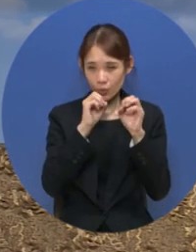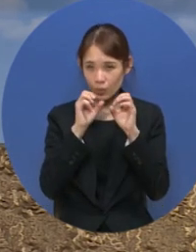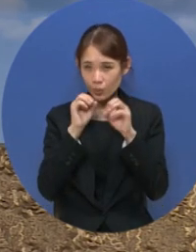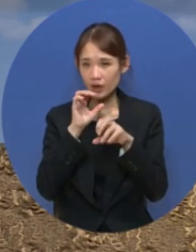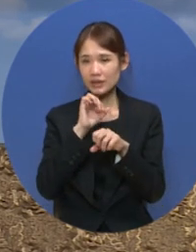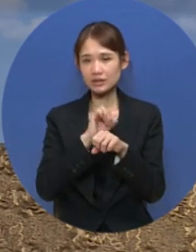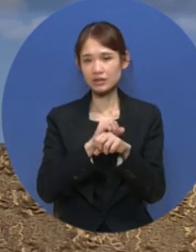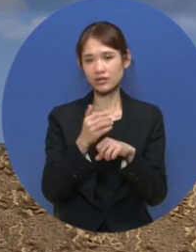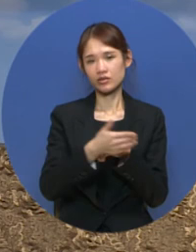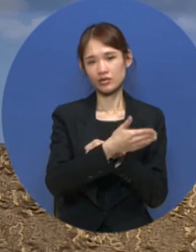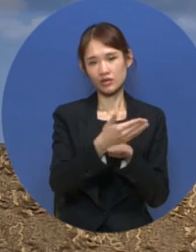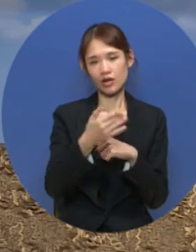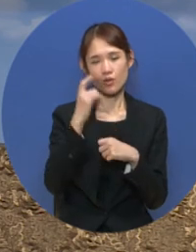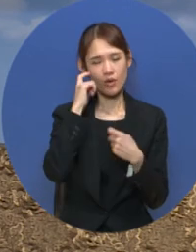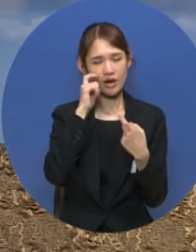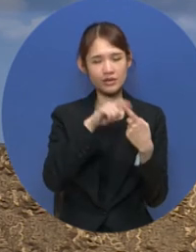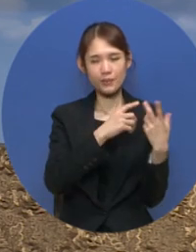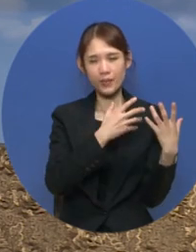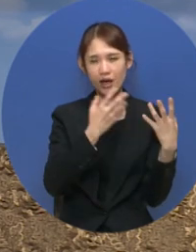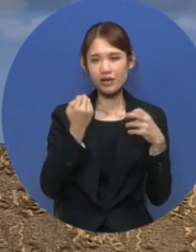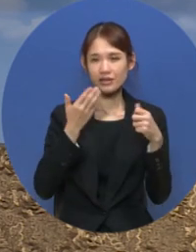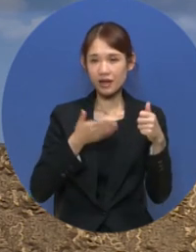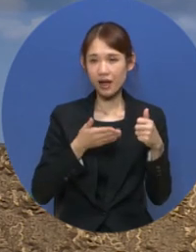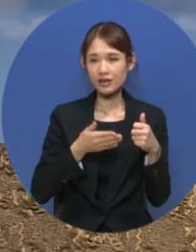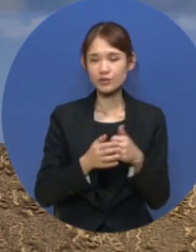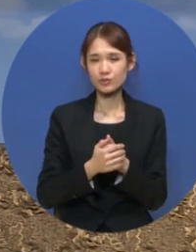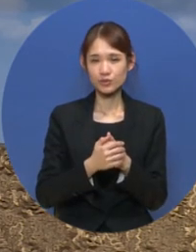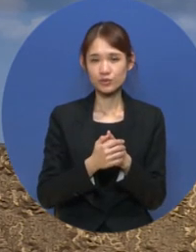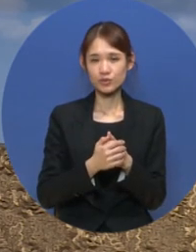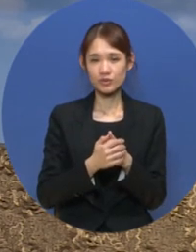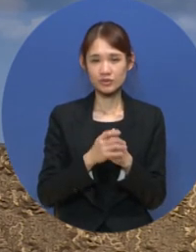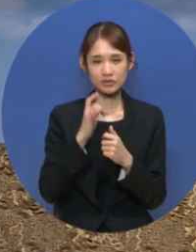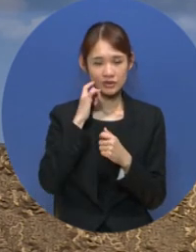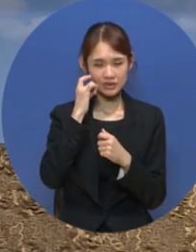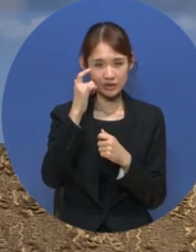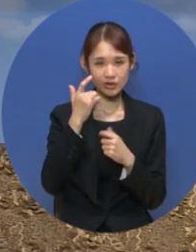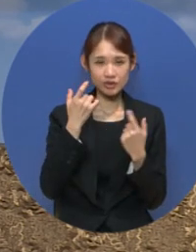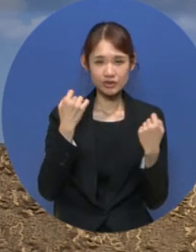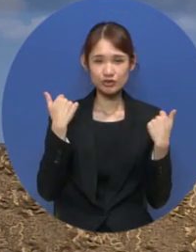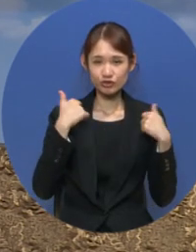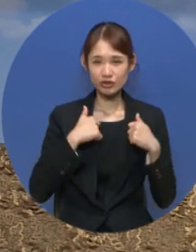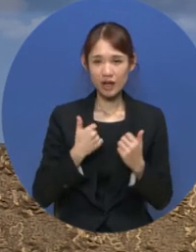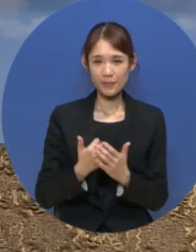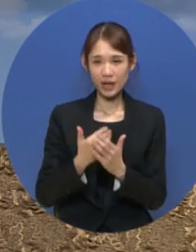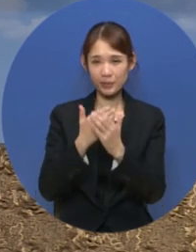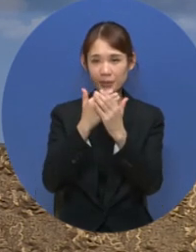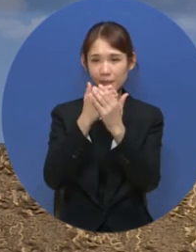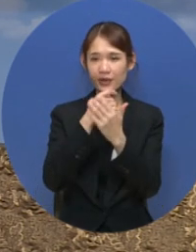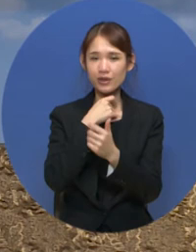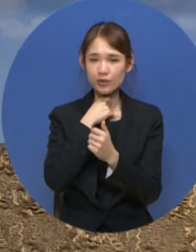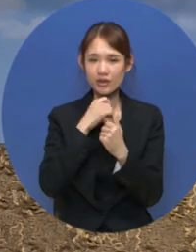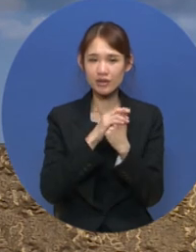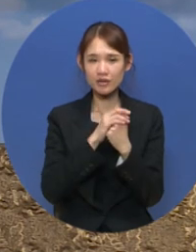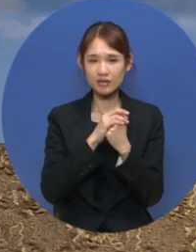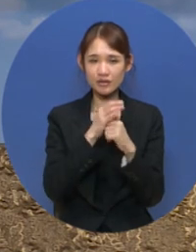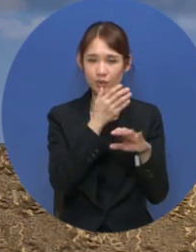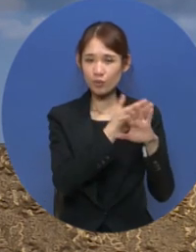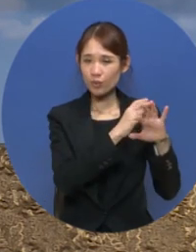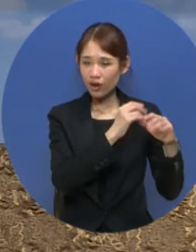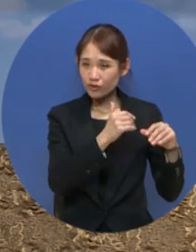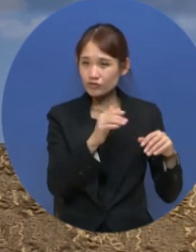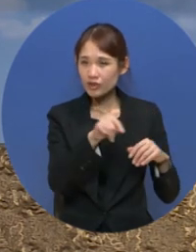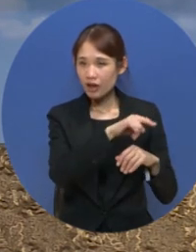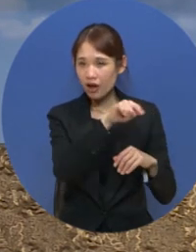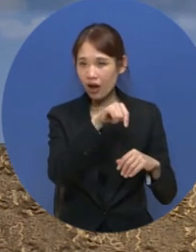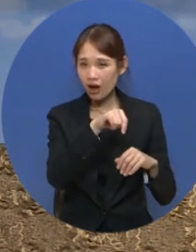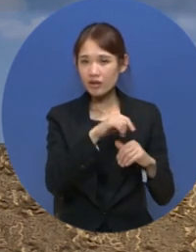잘 되고 여러분들이 막 관심을 좀 많이 가져주셔서 지속적으로 좀 이런 의류가 좀 많이 발달이 돼서 외국에는